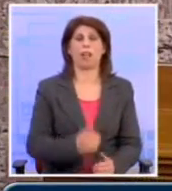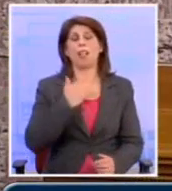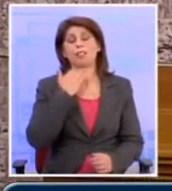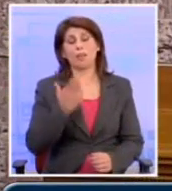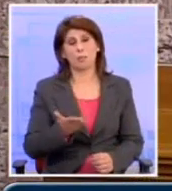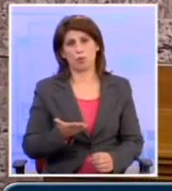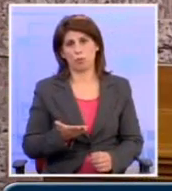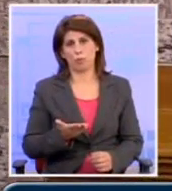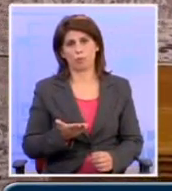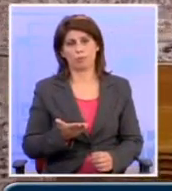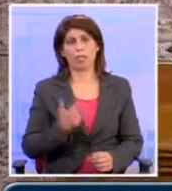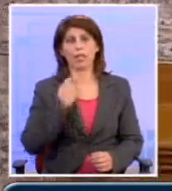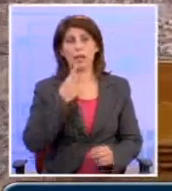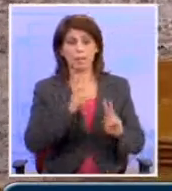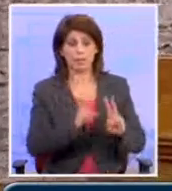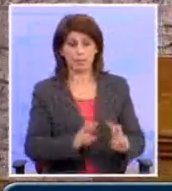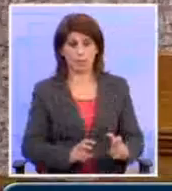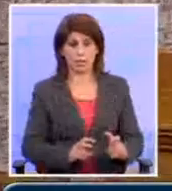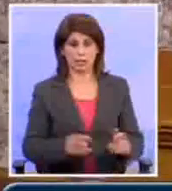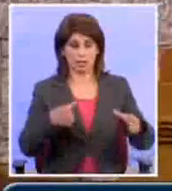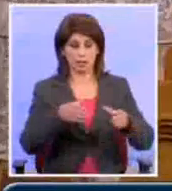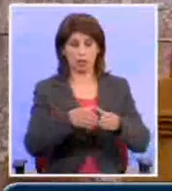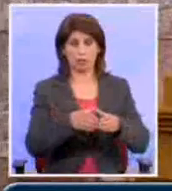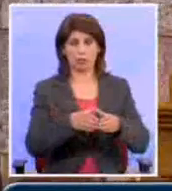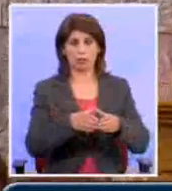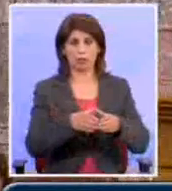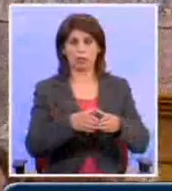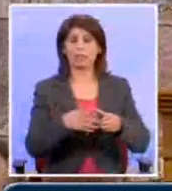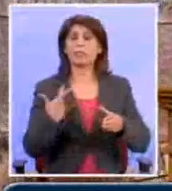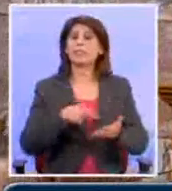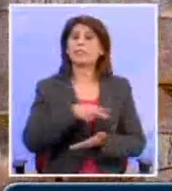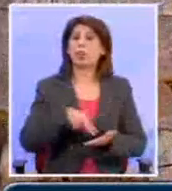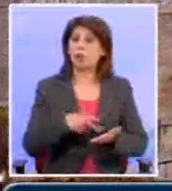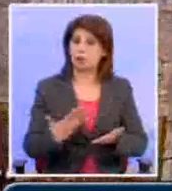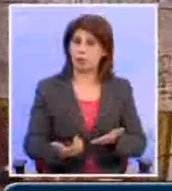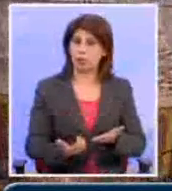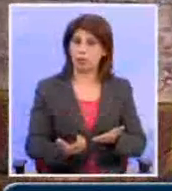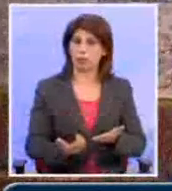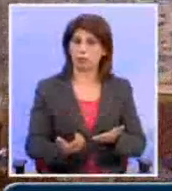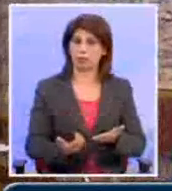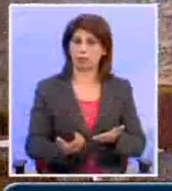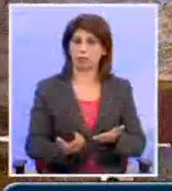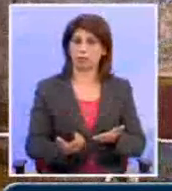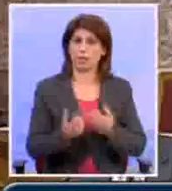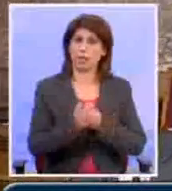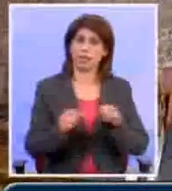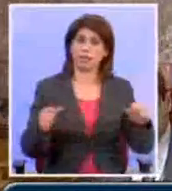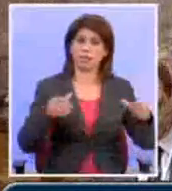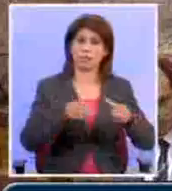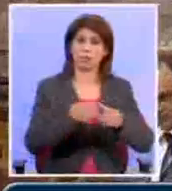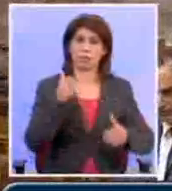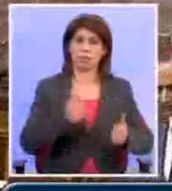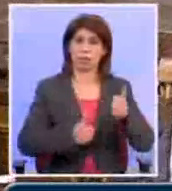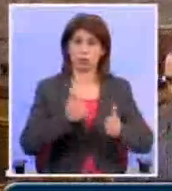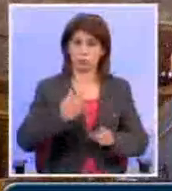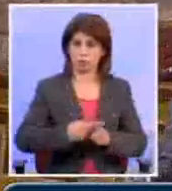γίνεται να μην εξετάσει η Επιτροπή τι ρόλο έχει παίξει η Ανεξάρτητη Επιτροπή Ανταγωνισμού